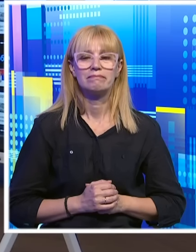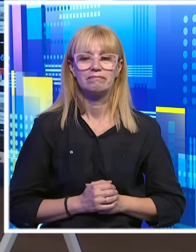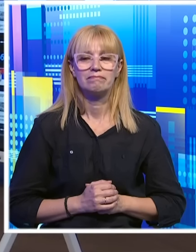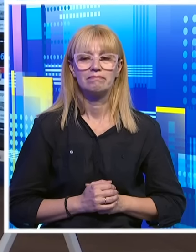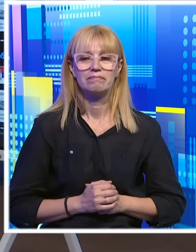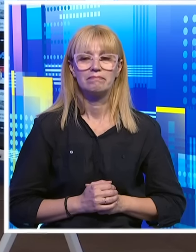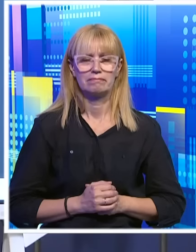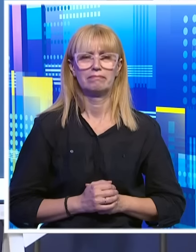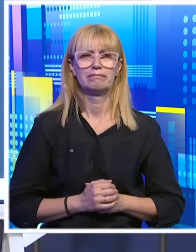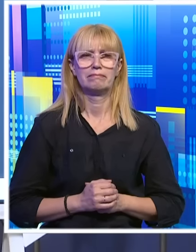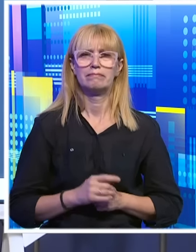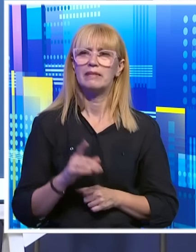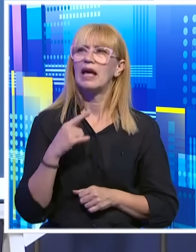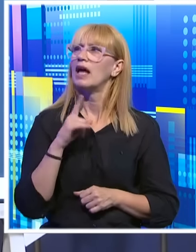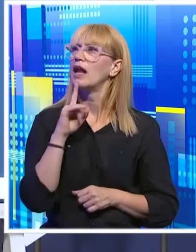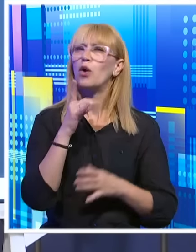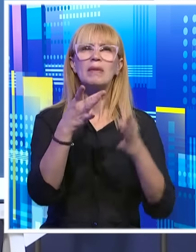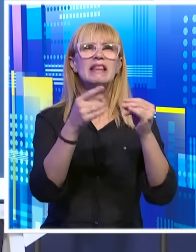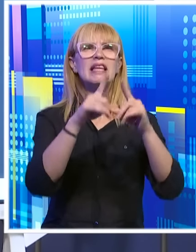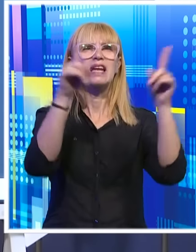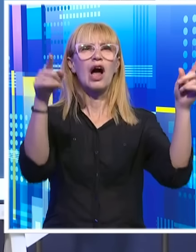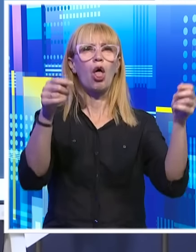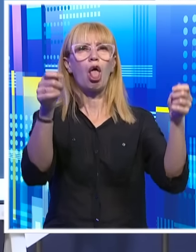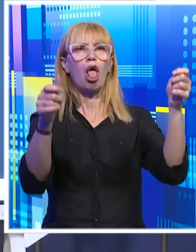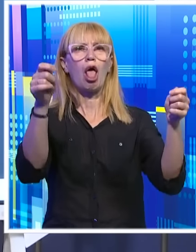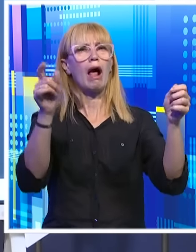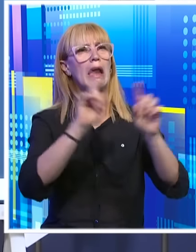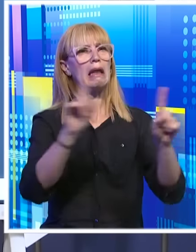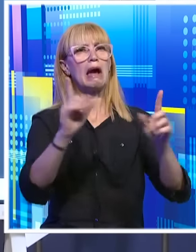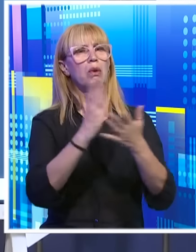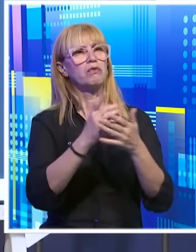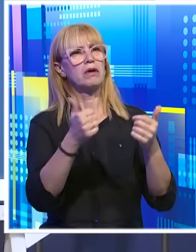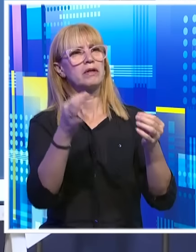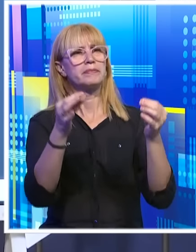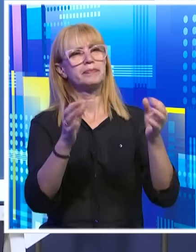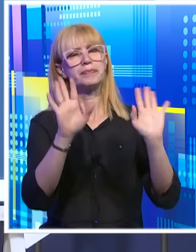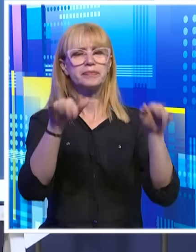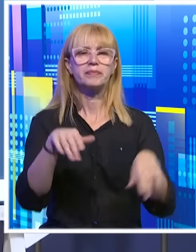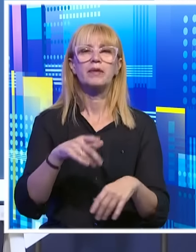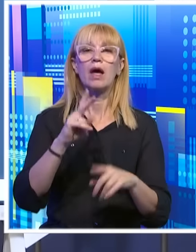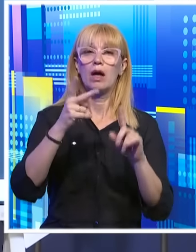neko mi je dirao ovo moje čudo inače se ovo nikad ne pomera po 2 to je socijalni efekat